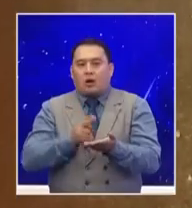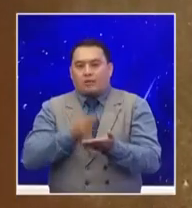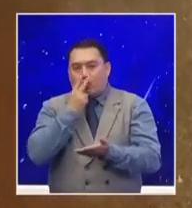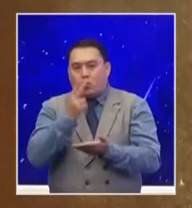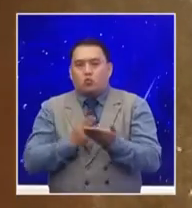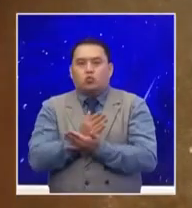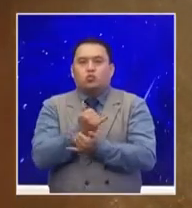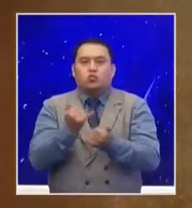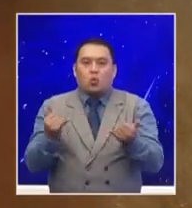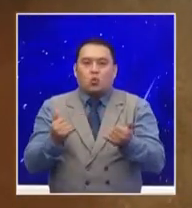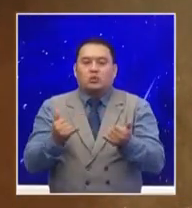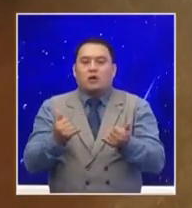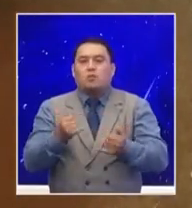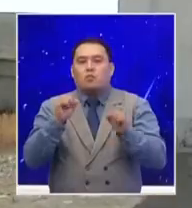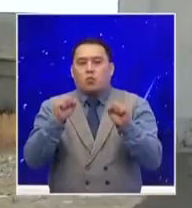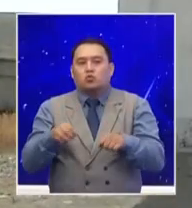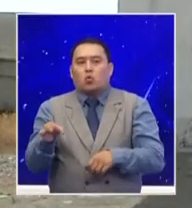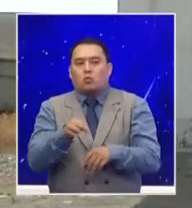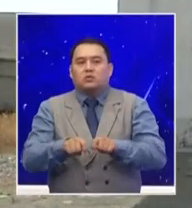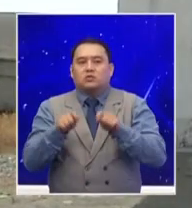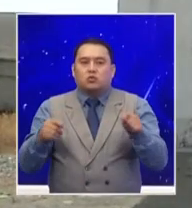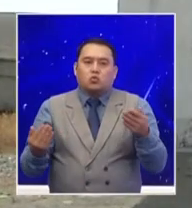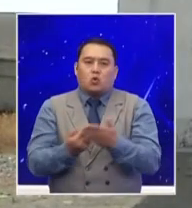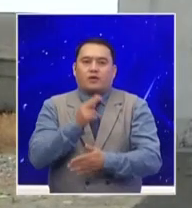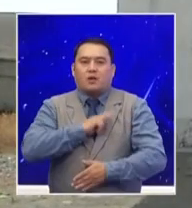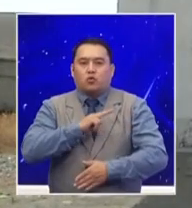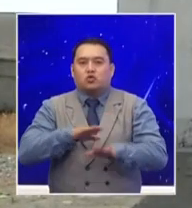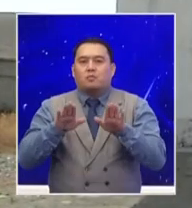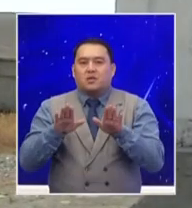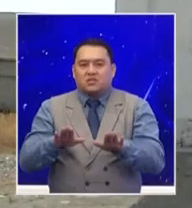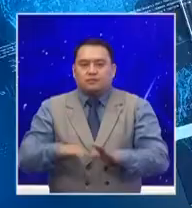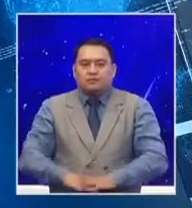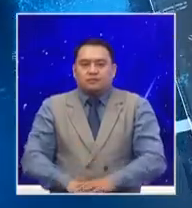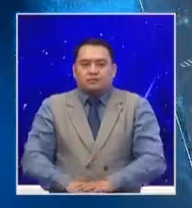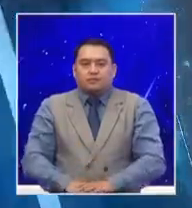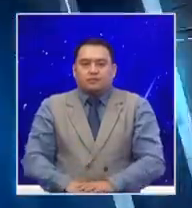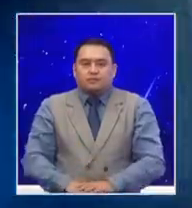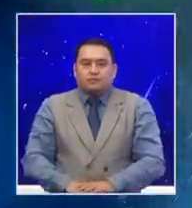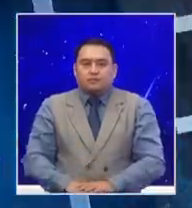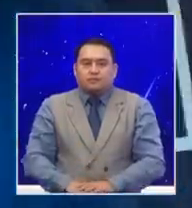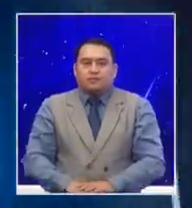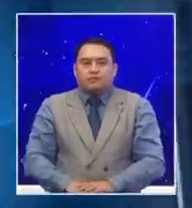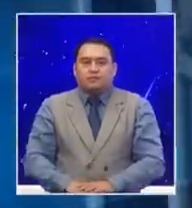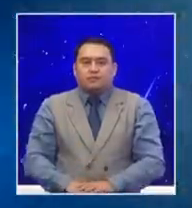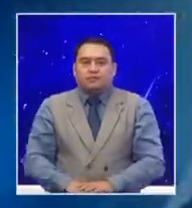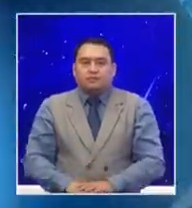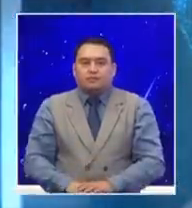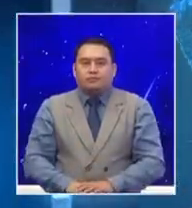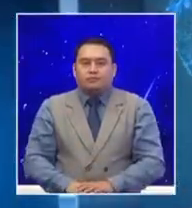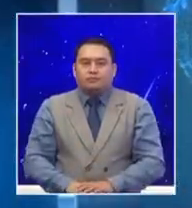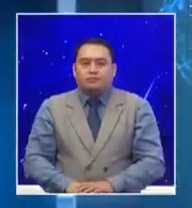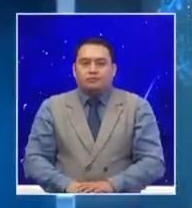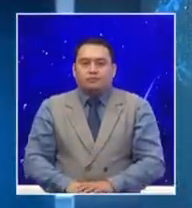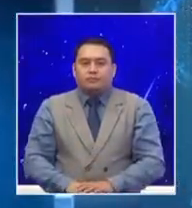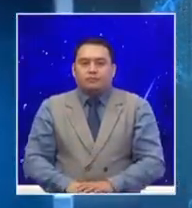производственных услуг сельхозтоваропроизводителям области и создание новых рабочих мест. Евгения Присяжная, Ануар Амагельдинов, Мади Байбасынов, Нуржан